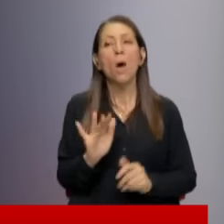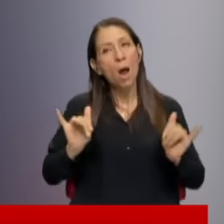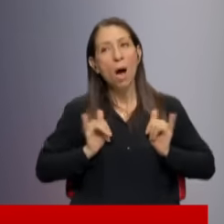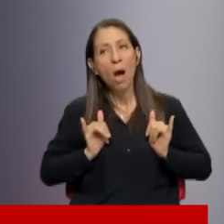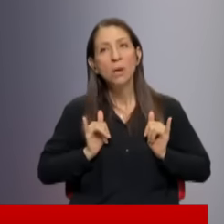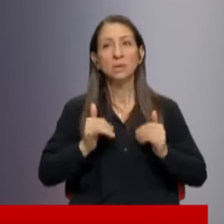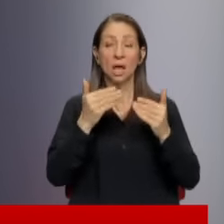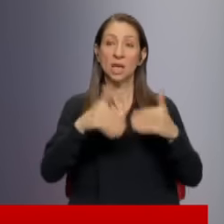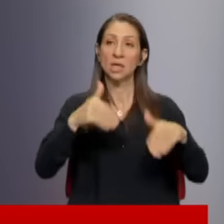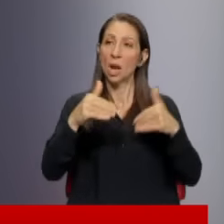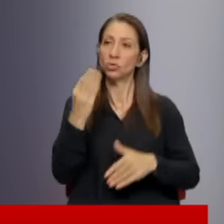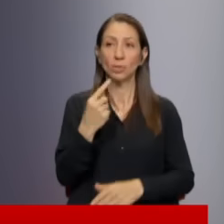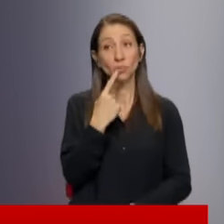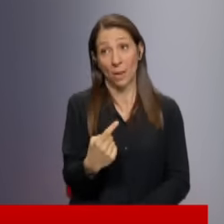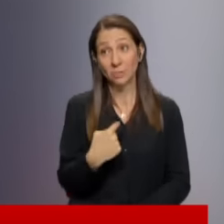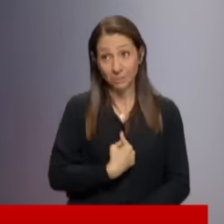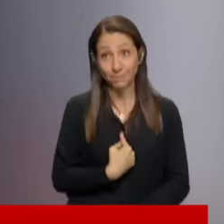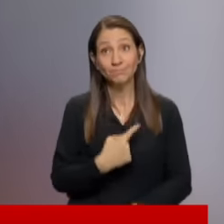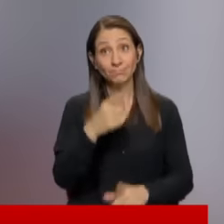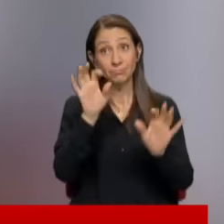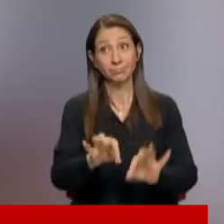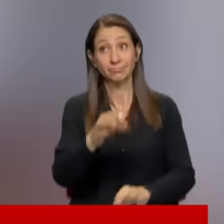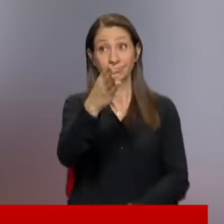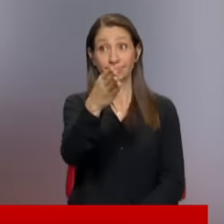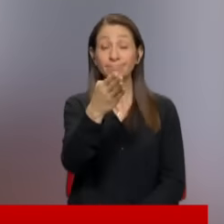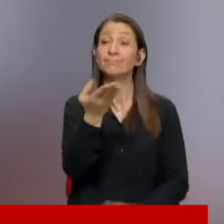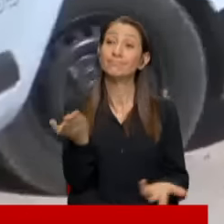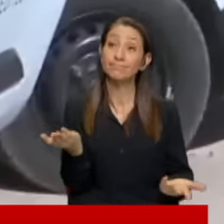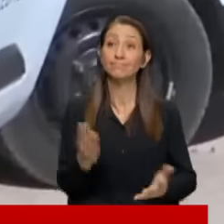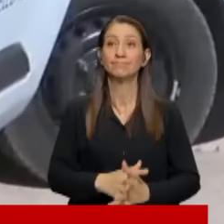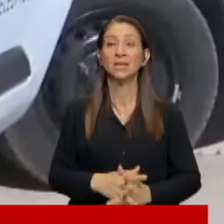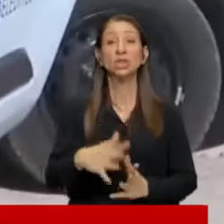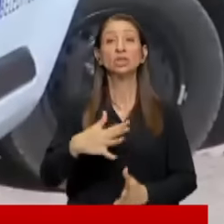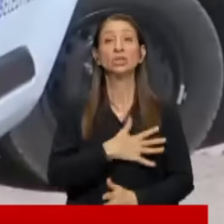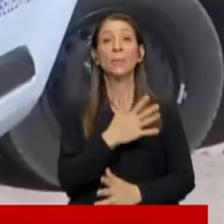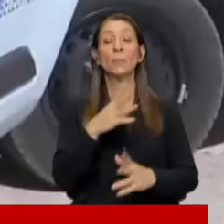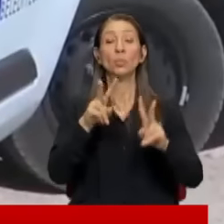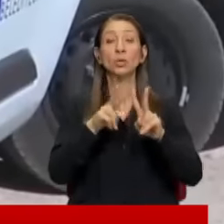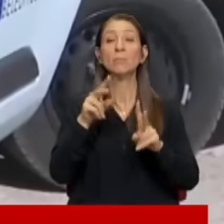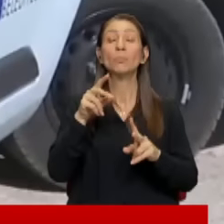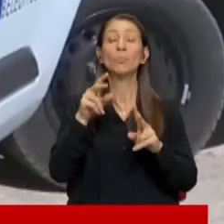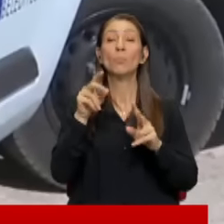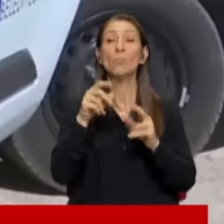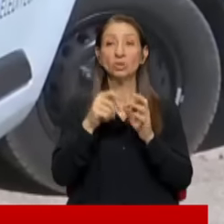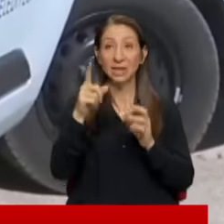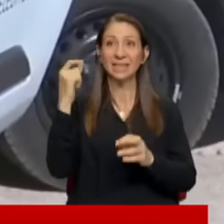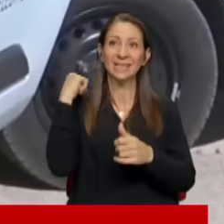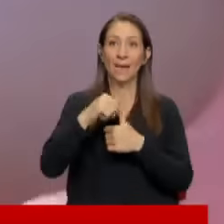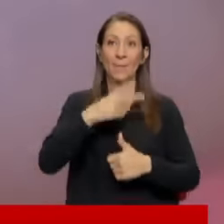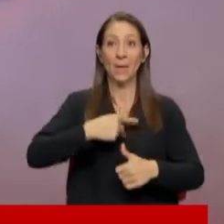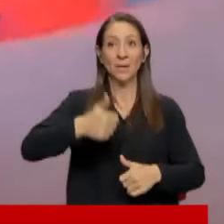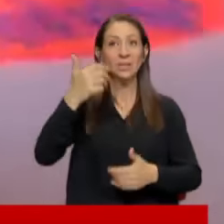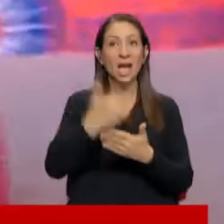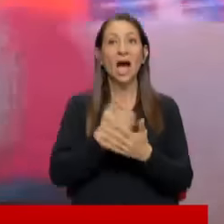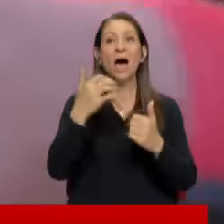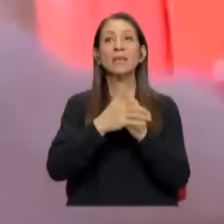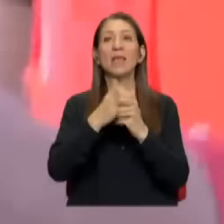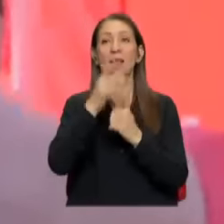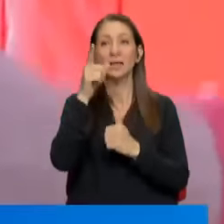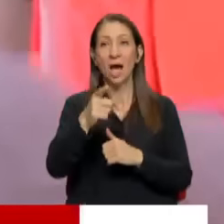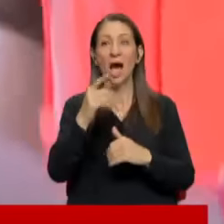açmasını engel olacağımızı söylemiştim ve de uygulamasını yaptık ve başladık. CHP'li Muhittin Böceğin tekrar belediye başkanlığını kazandığı